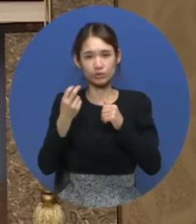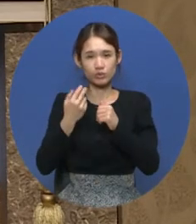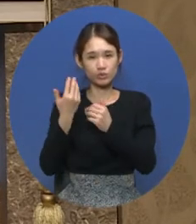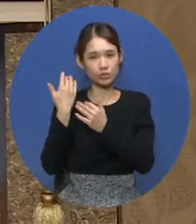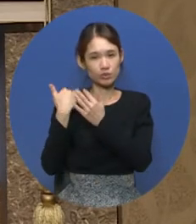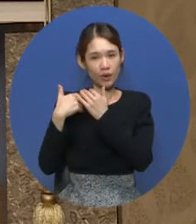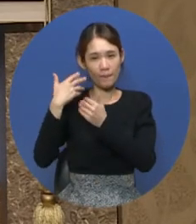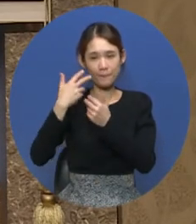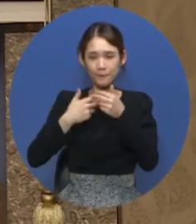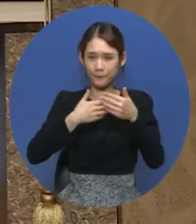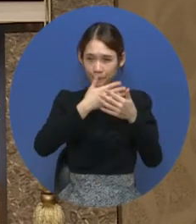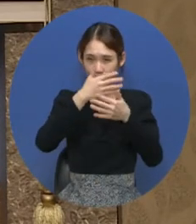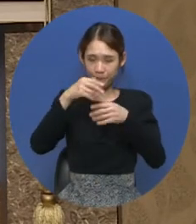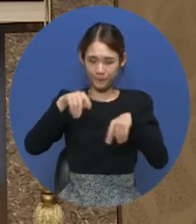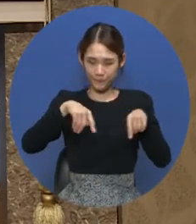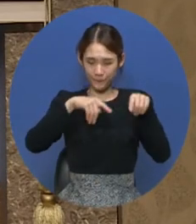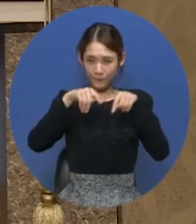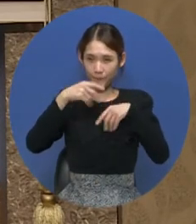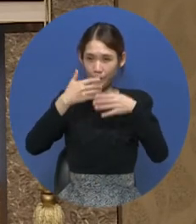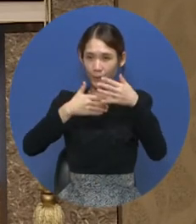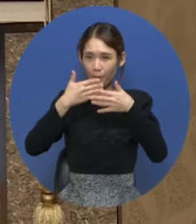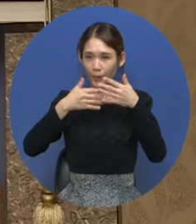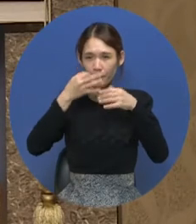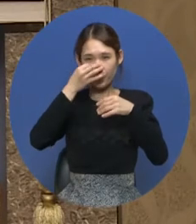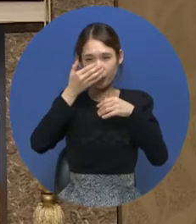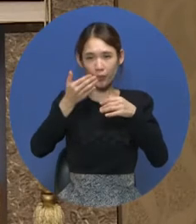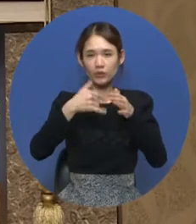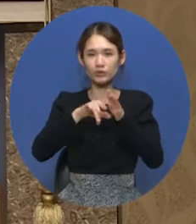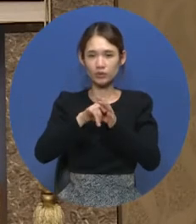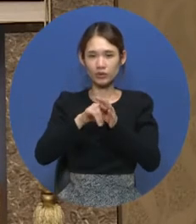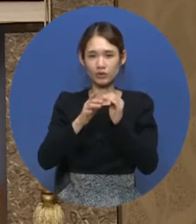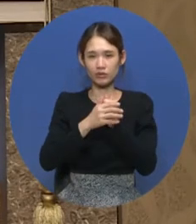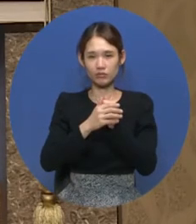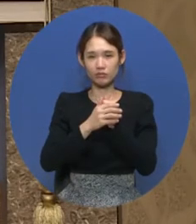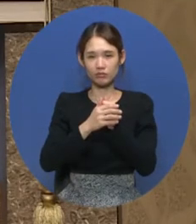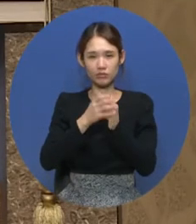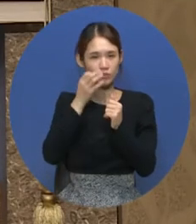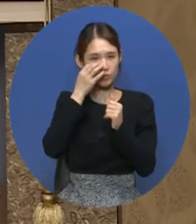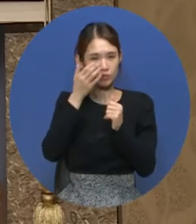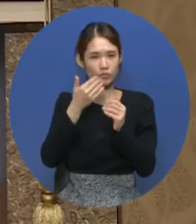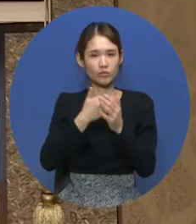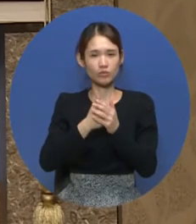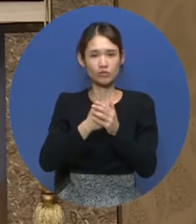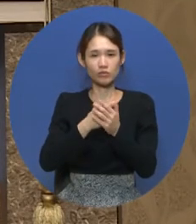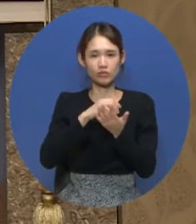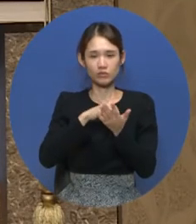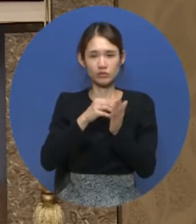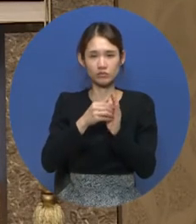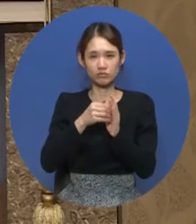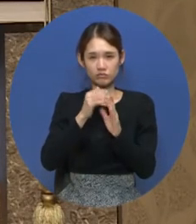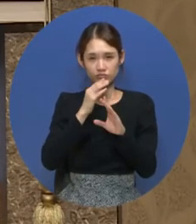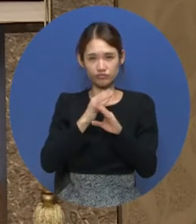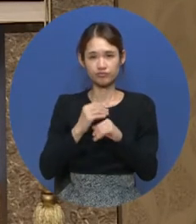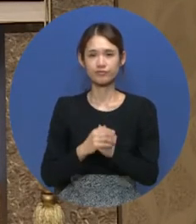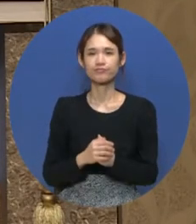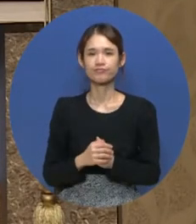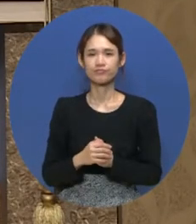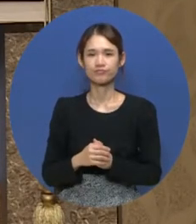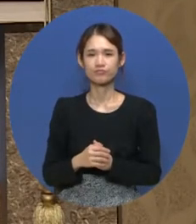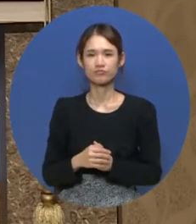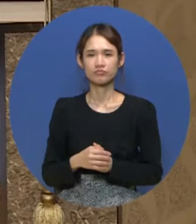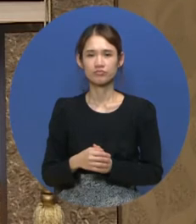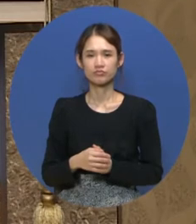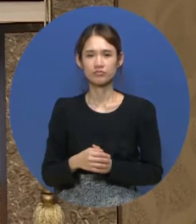비디오로 그런 모습들을 우리가 보여드리는 어 그러한 비주얼 란 것도 보여드리고 그런 정동 하고 있는데요